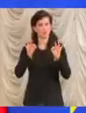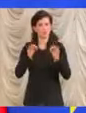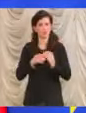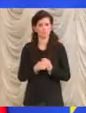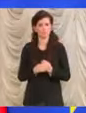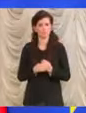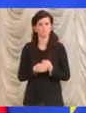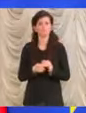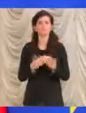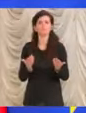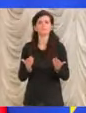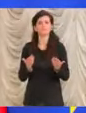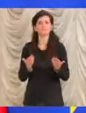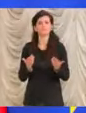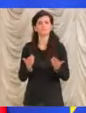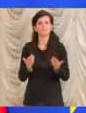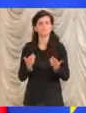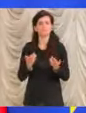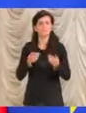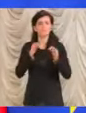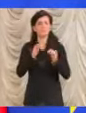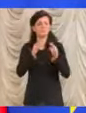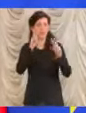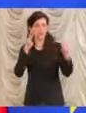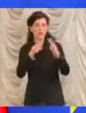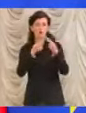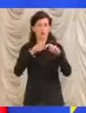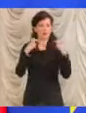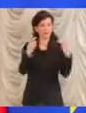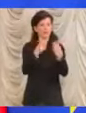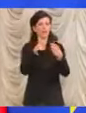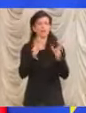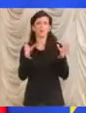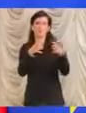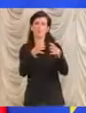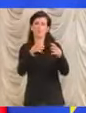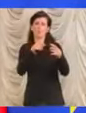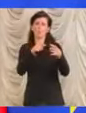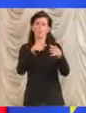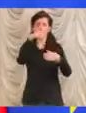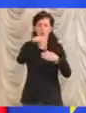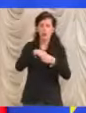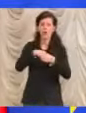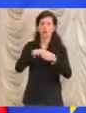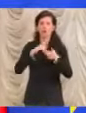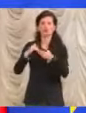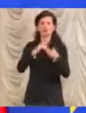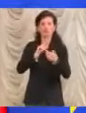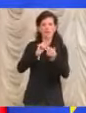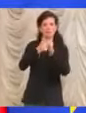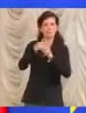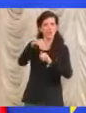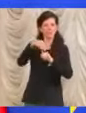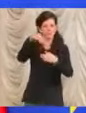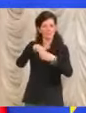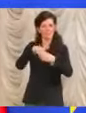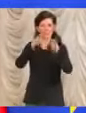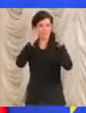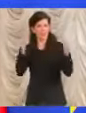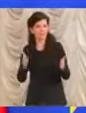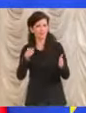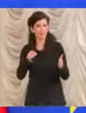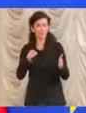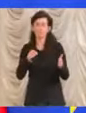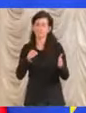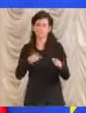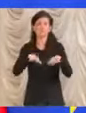più consentiti ovviamente sedute allenamento tanto più collettive negli impianti delle società ovviamente gli atleti non significa